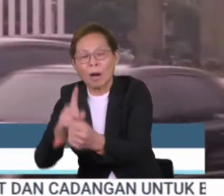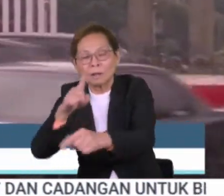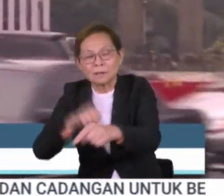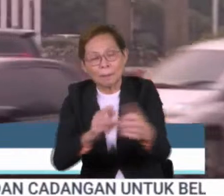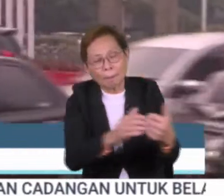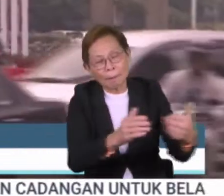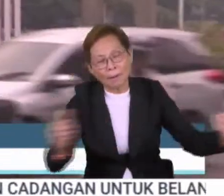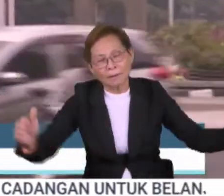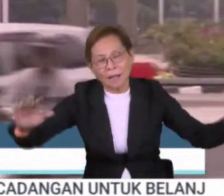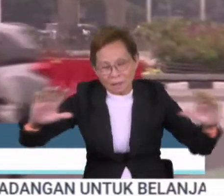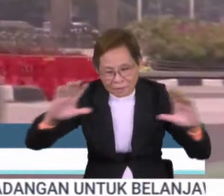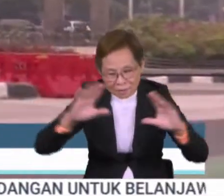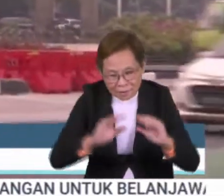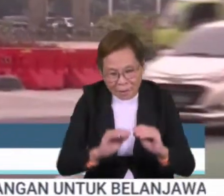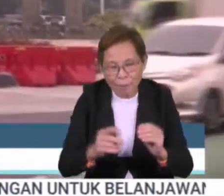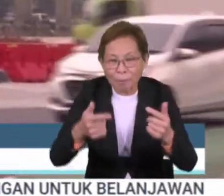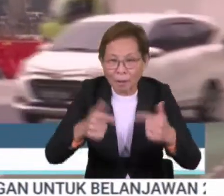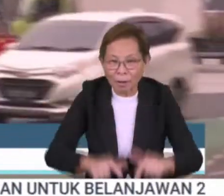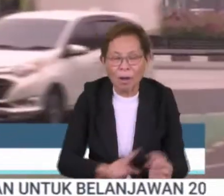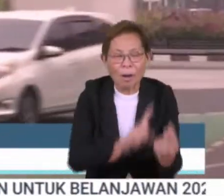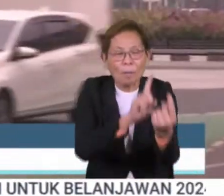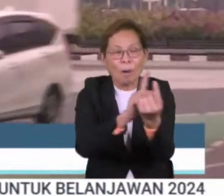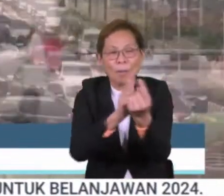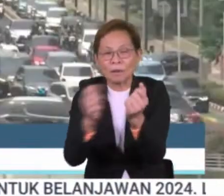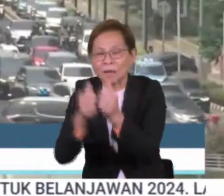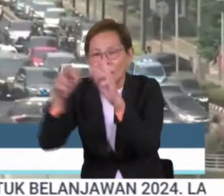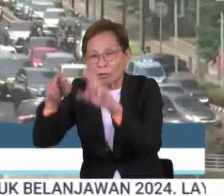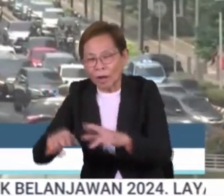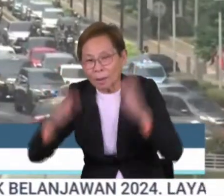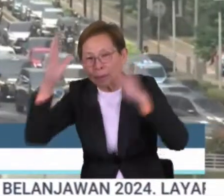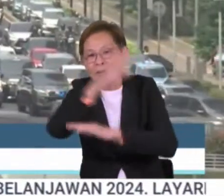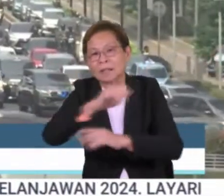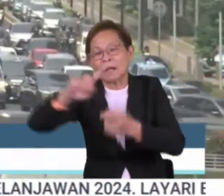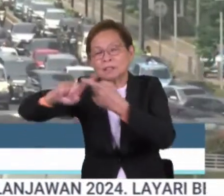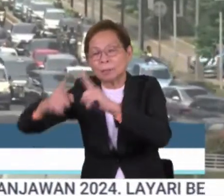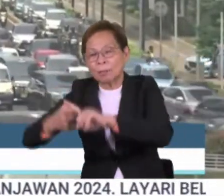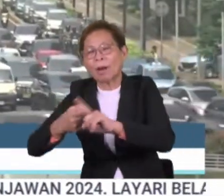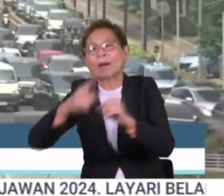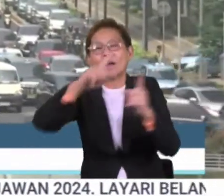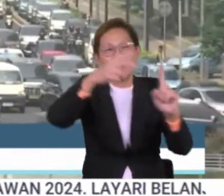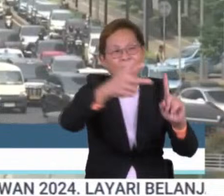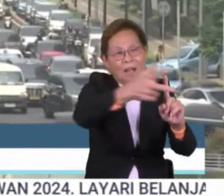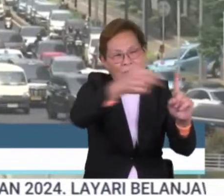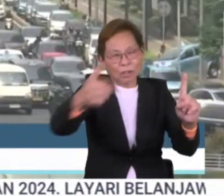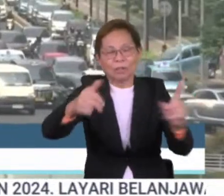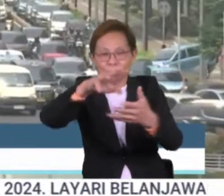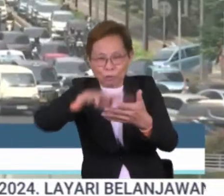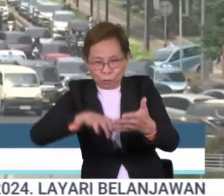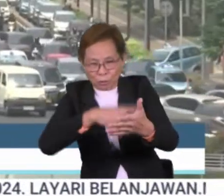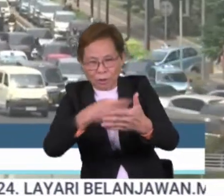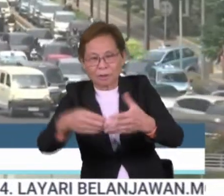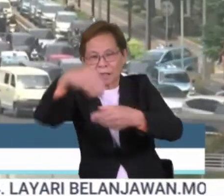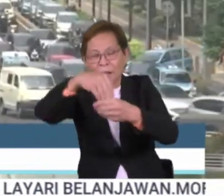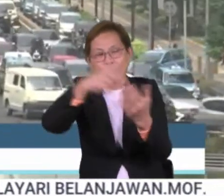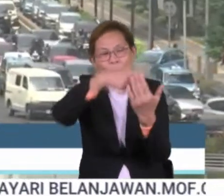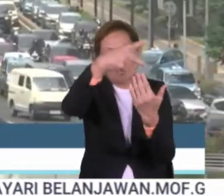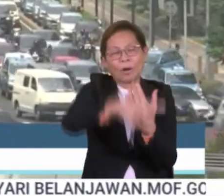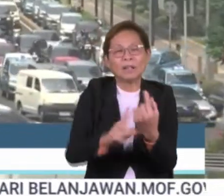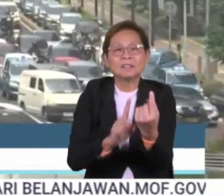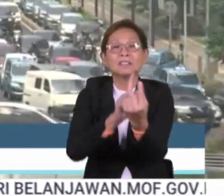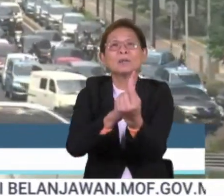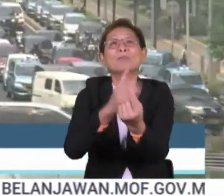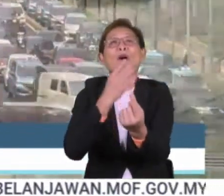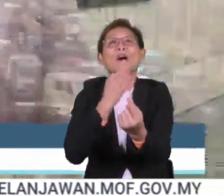berlangsung. Selain itu, pertemuan dengan rakyat Malaysia dan sahabat Indonesia juga dijadual dalam program Temu Anwar di